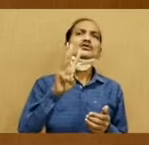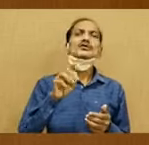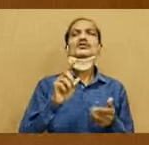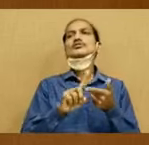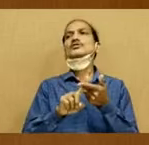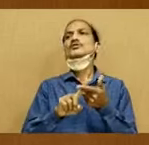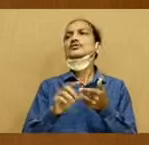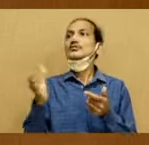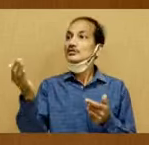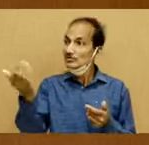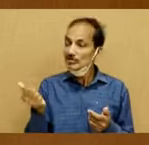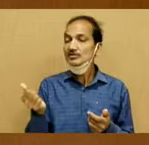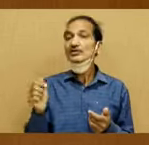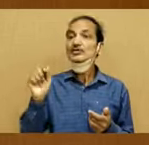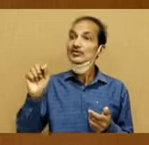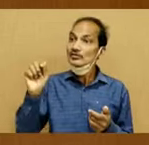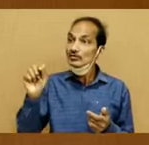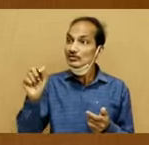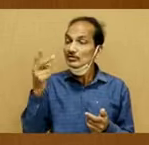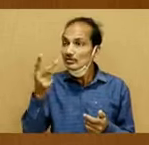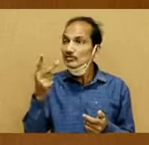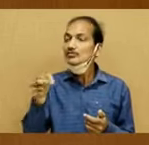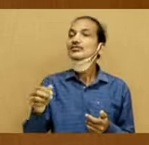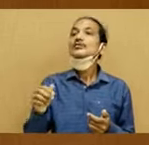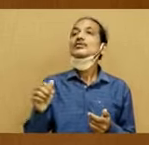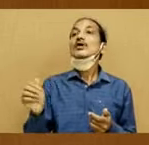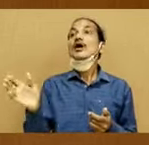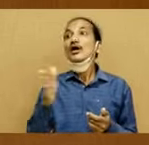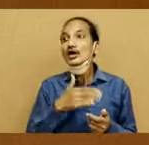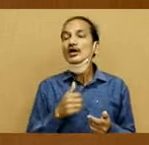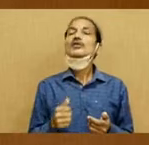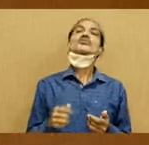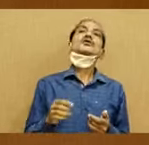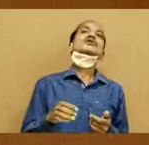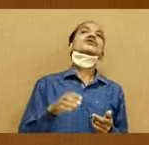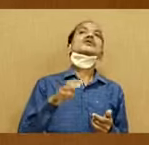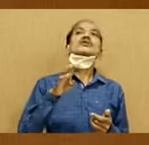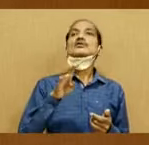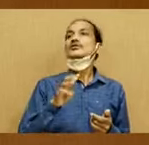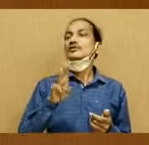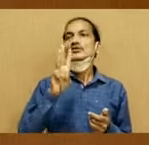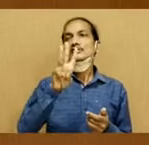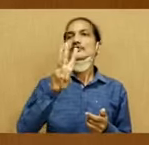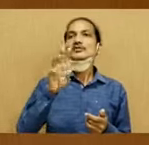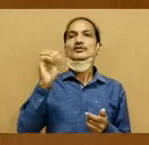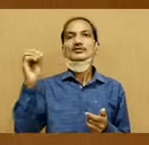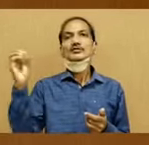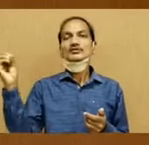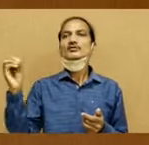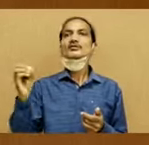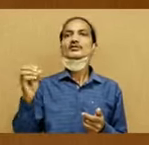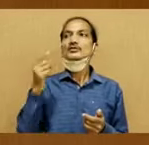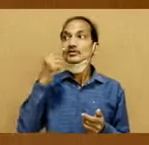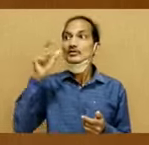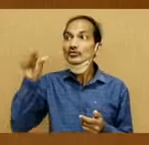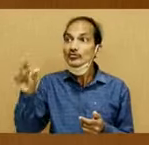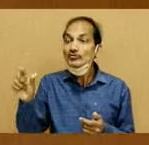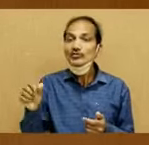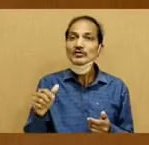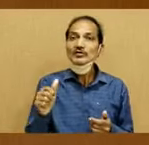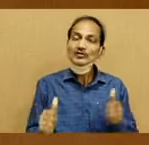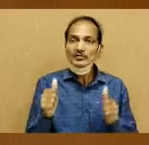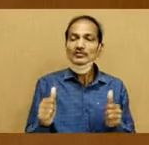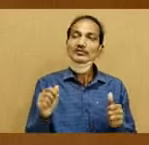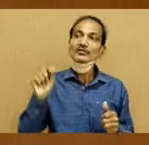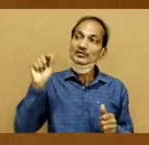କୌଣସି ଲକ୍ଷଣ ନଥିଲା, 300 ଲୋକଙ୍କର ଟେଷ୍ଟ କରିଲୁ, ସେଇଠୁ 4 ପଜିଟିଭ୍ ବାହାରିଲେ। ତେଣୁ ଯଦି